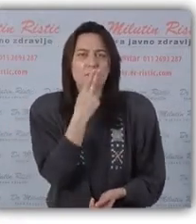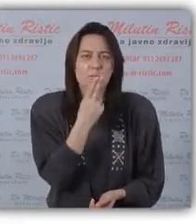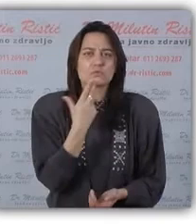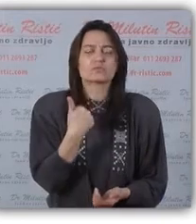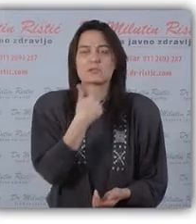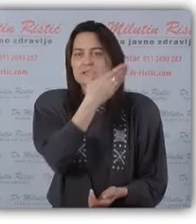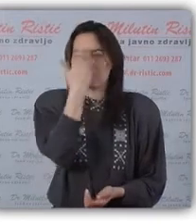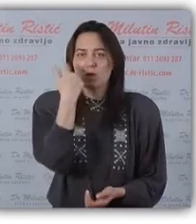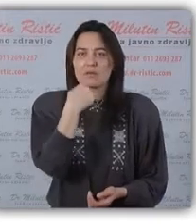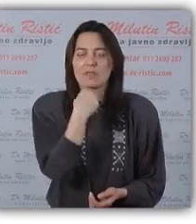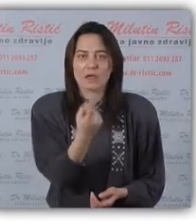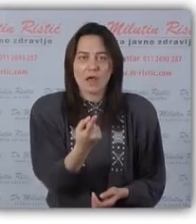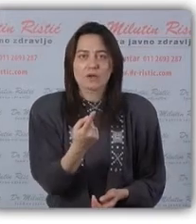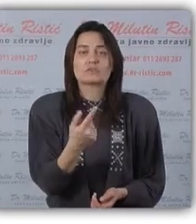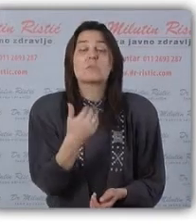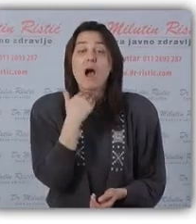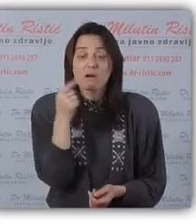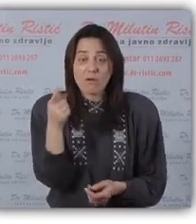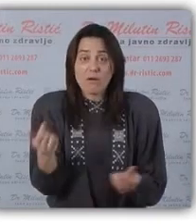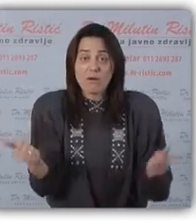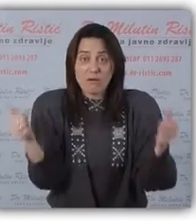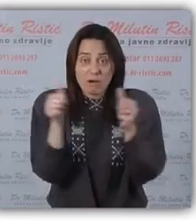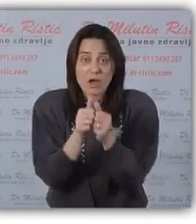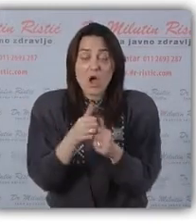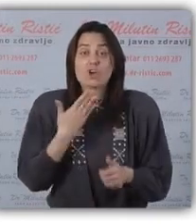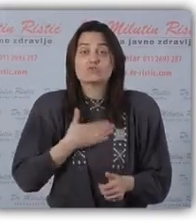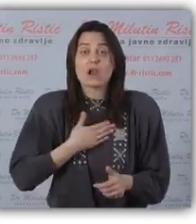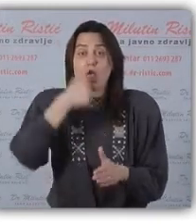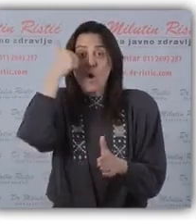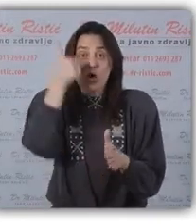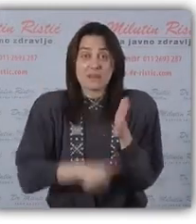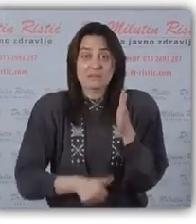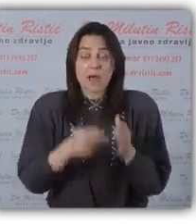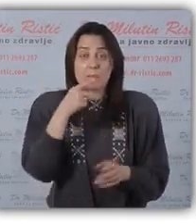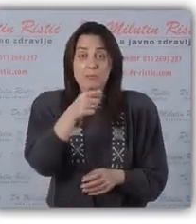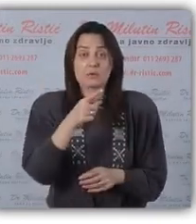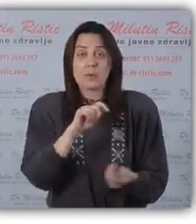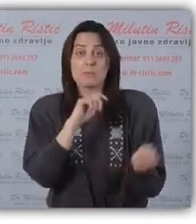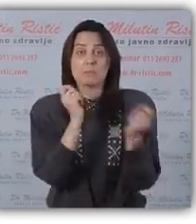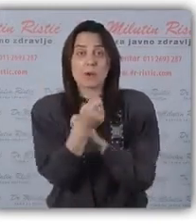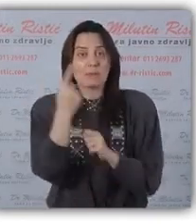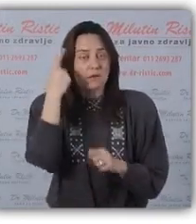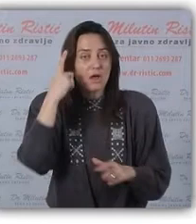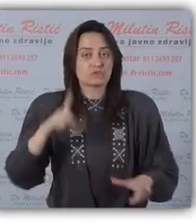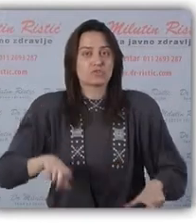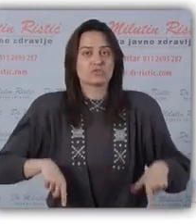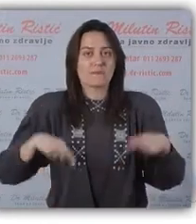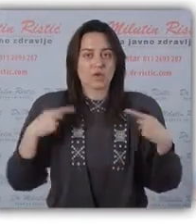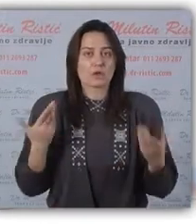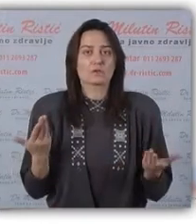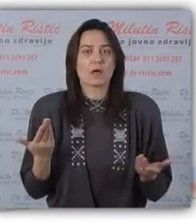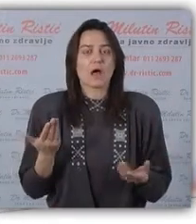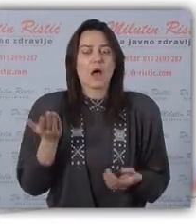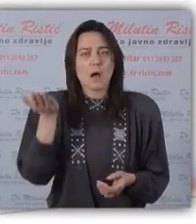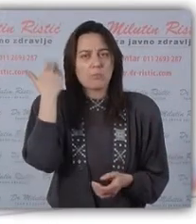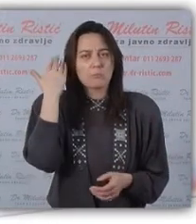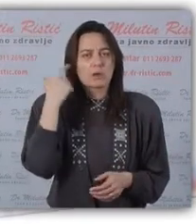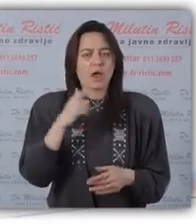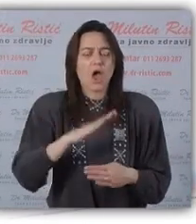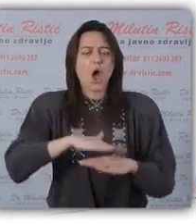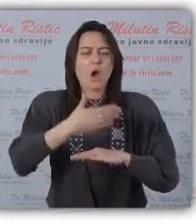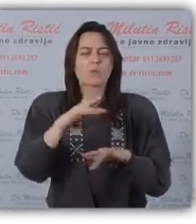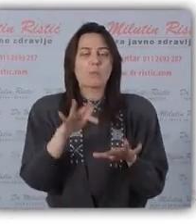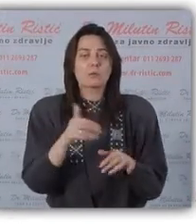i pušenje, smo zaboravili da kažemo, ako su oni udruženi i želi da se naglo iz sedentarnog načina života, iz nekog života koji je bio, naprimjer,